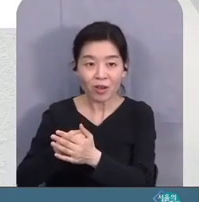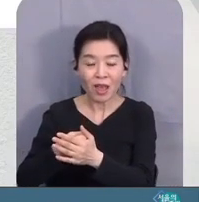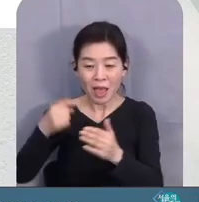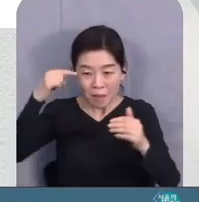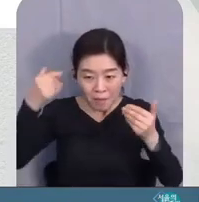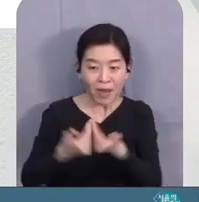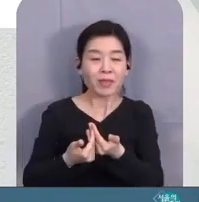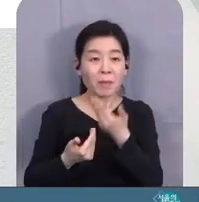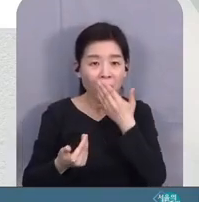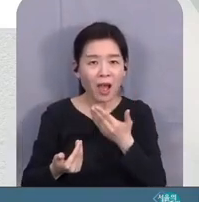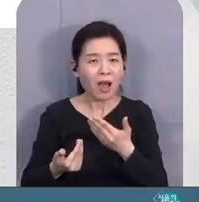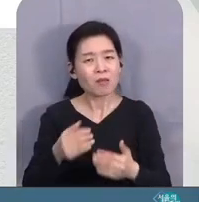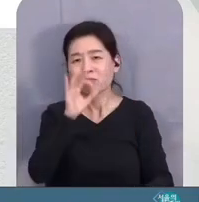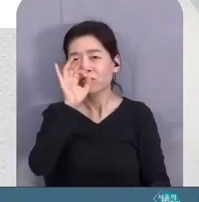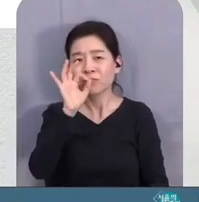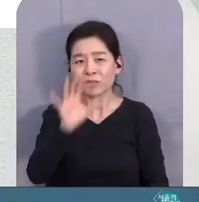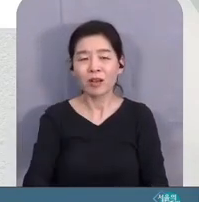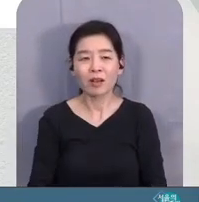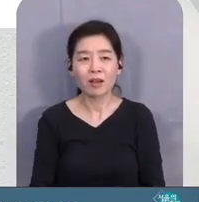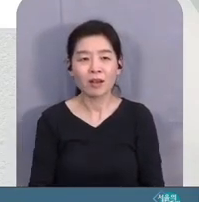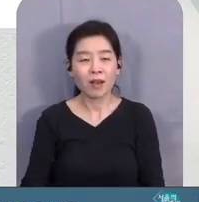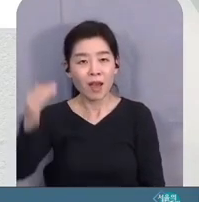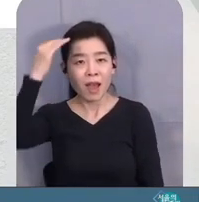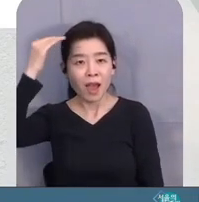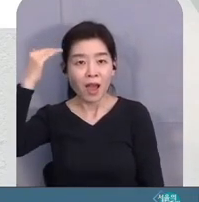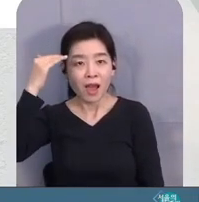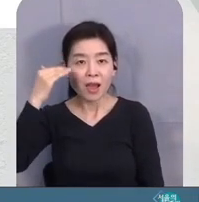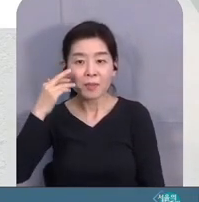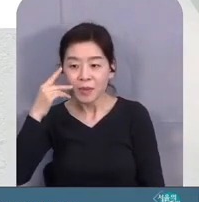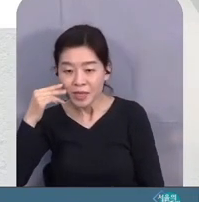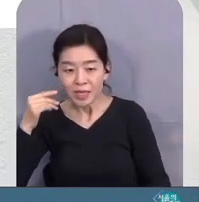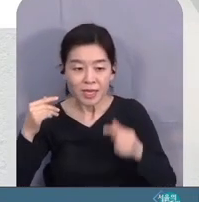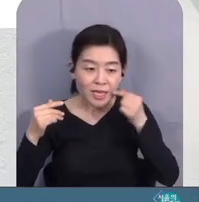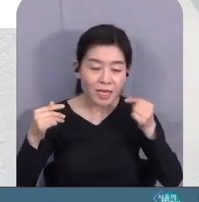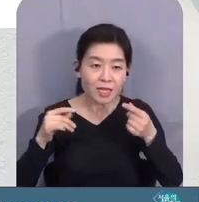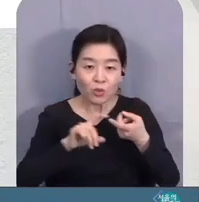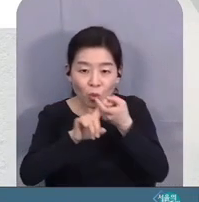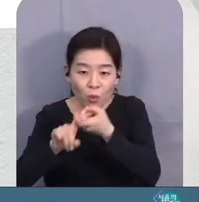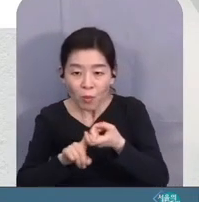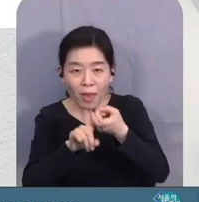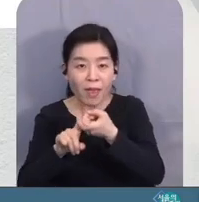못하죠. 삼국 동맹이 뭡니까?